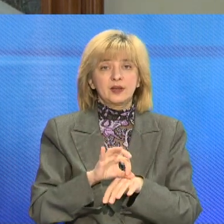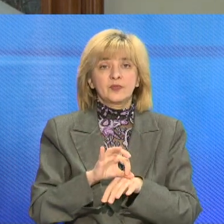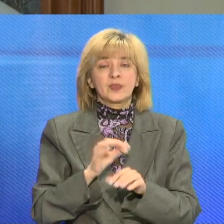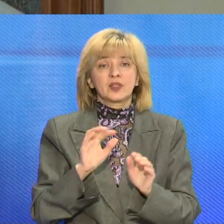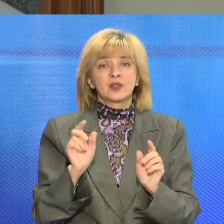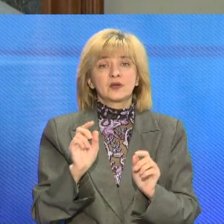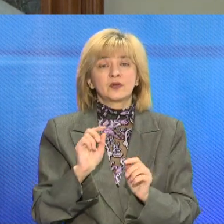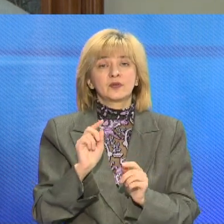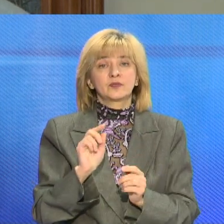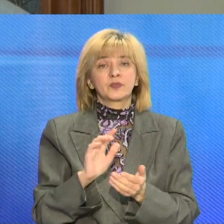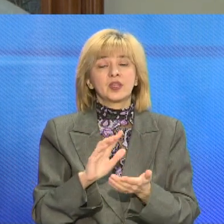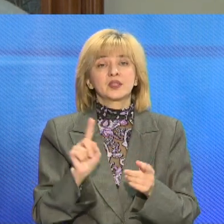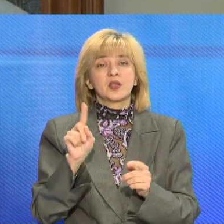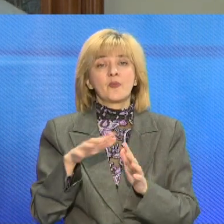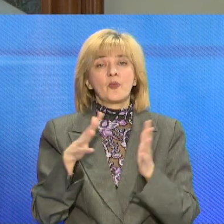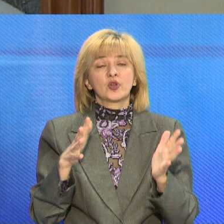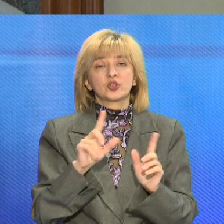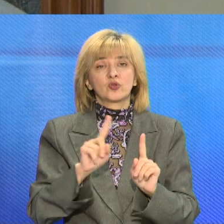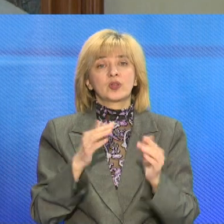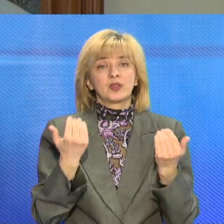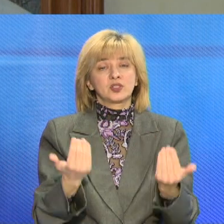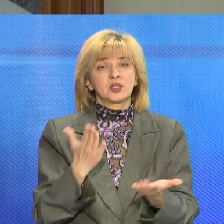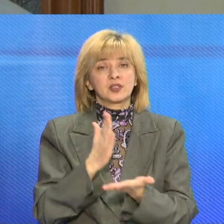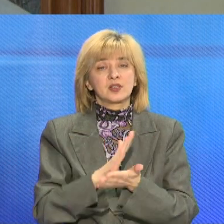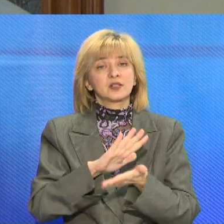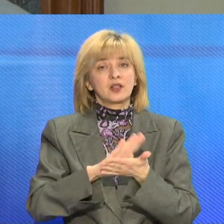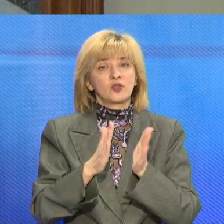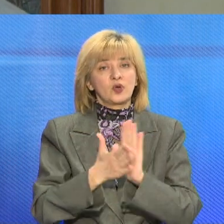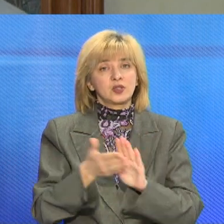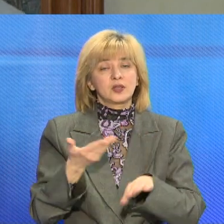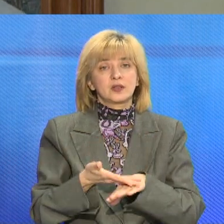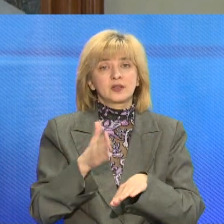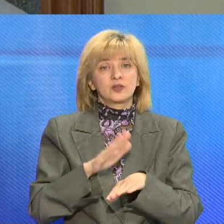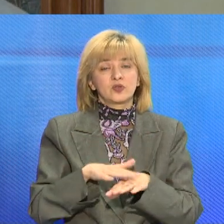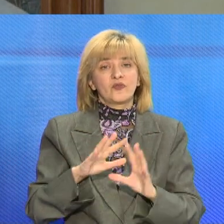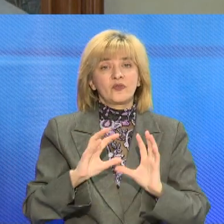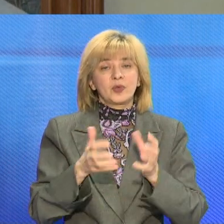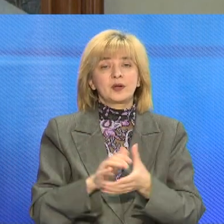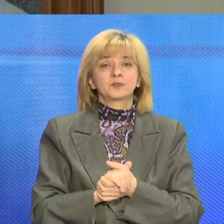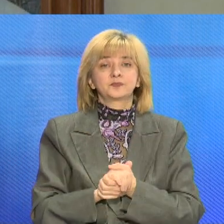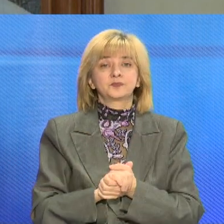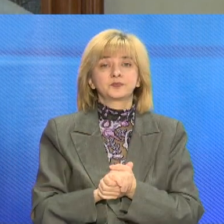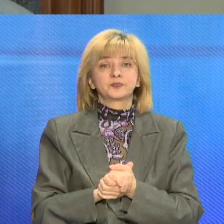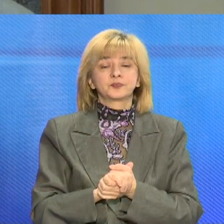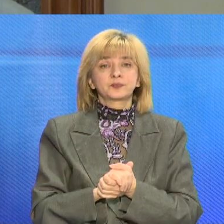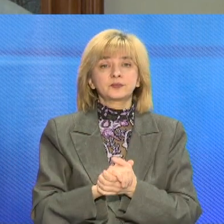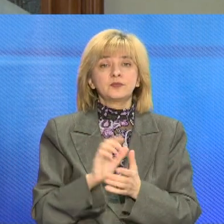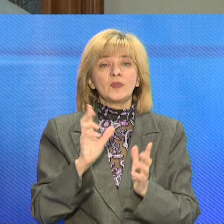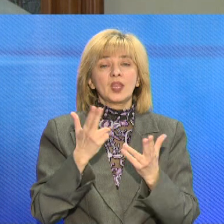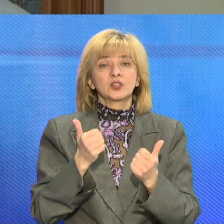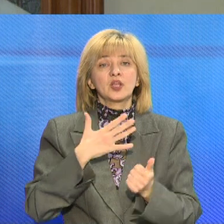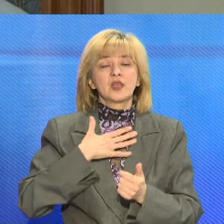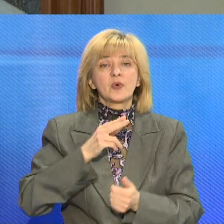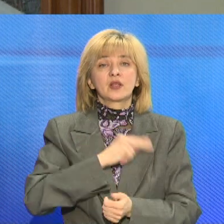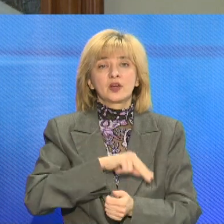нас, ну, вообще в республике и во всем мире. Вот. Еще, конечно, как нам, как труженикам сельского